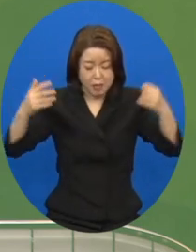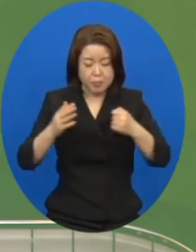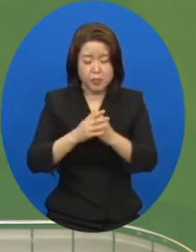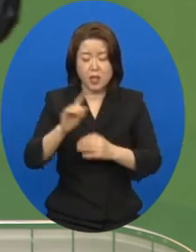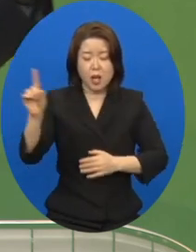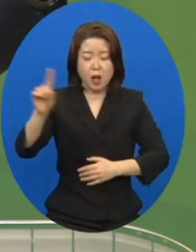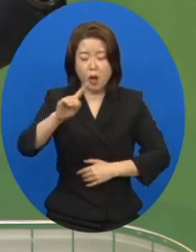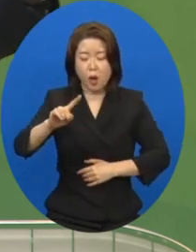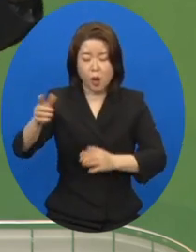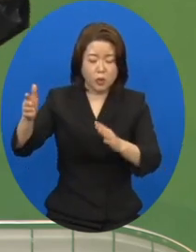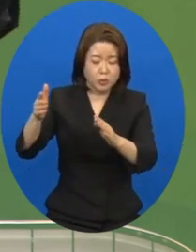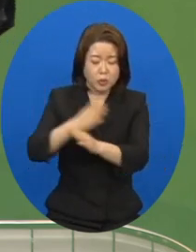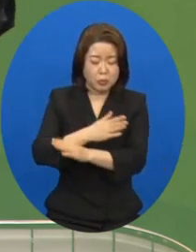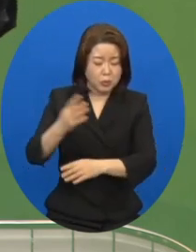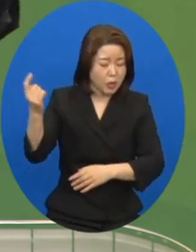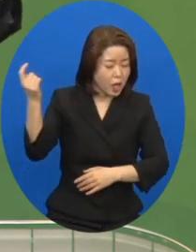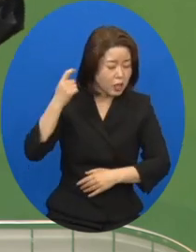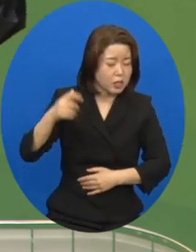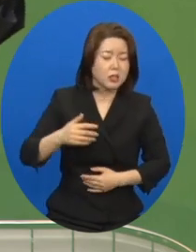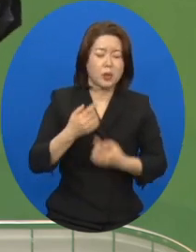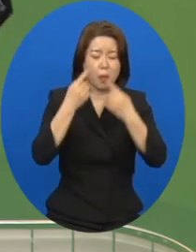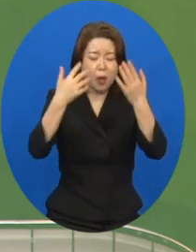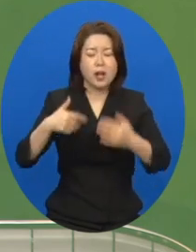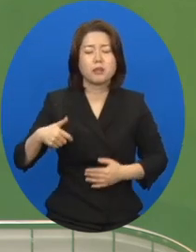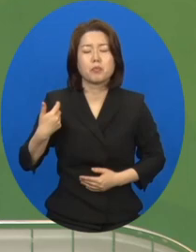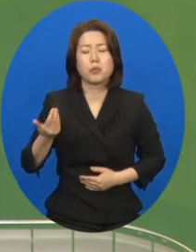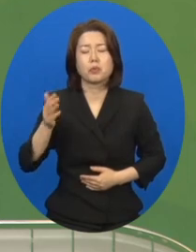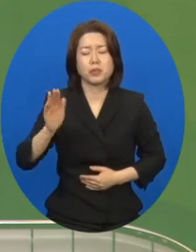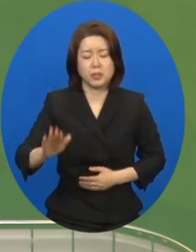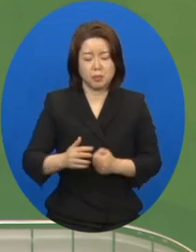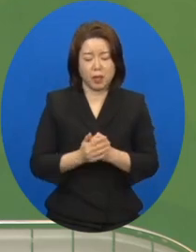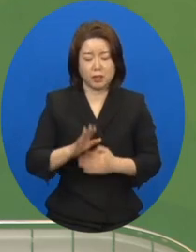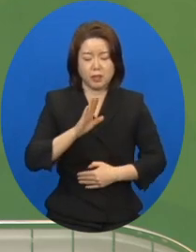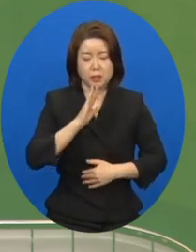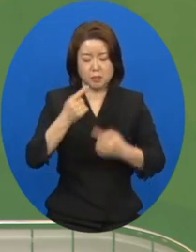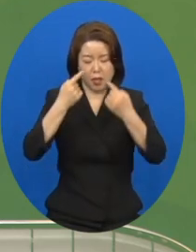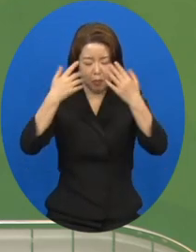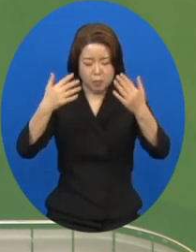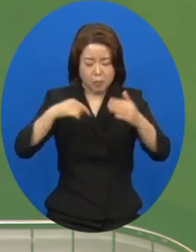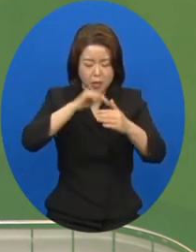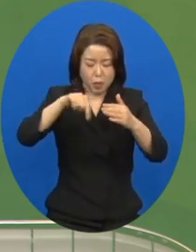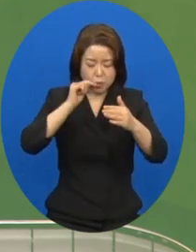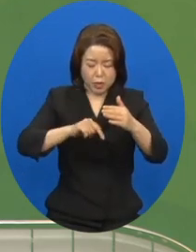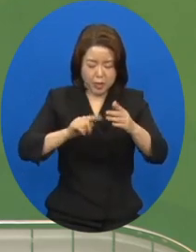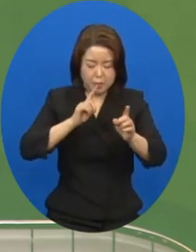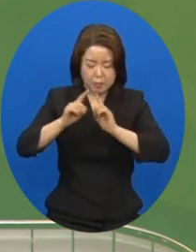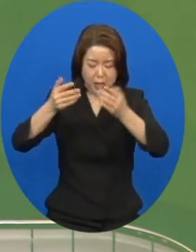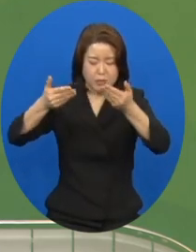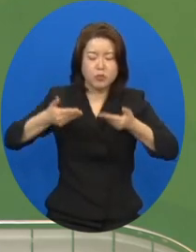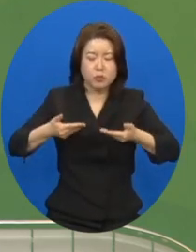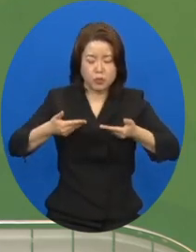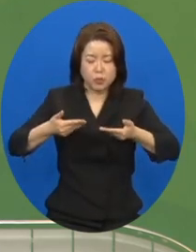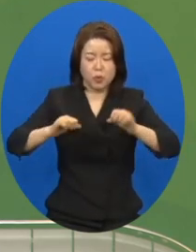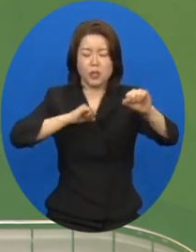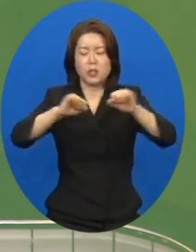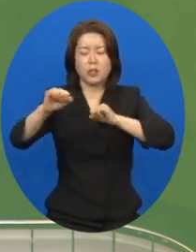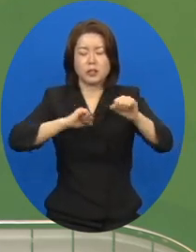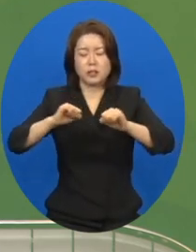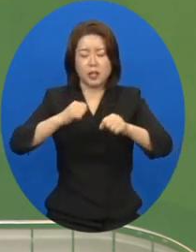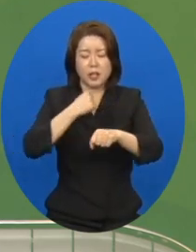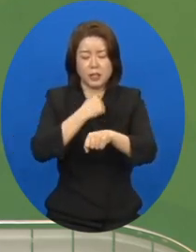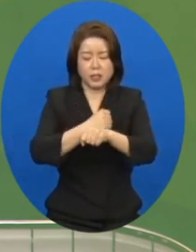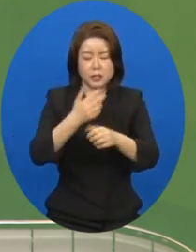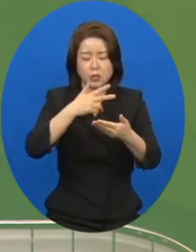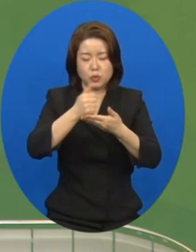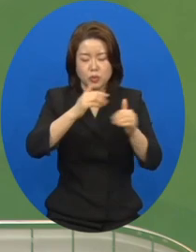어디서부터 들려오는지는 정확히 모르지만 너무나 분명하게 우리 안에 말씀하시고 역사하시는 주님의